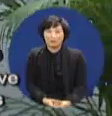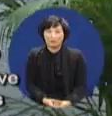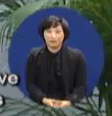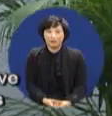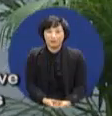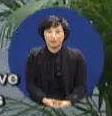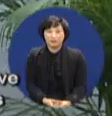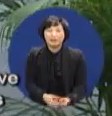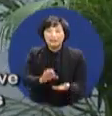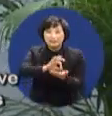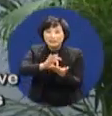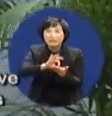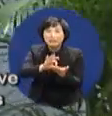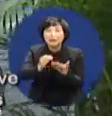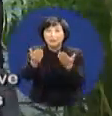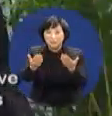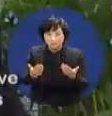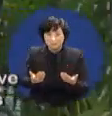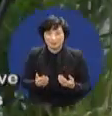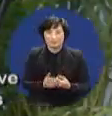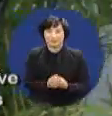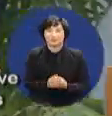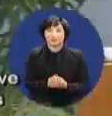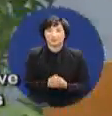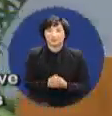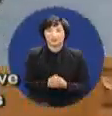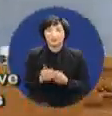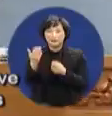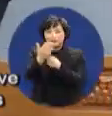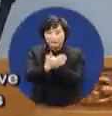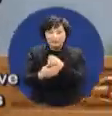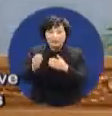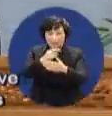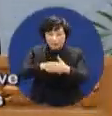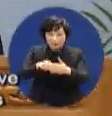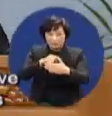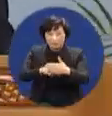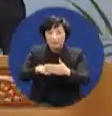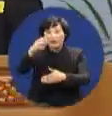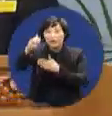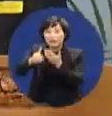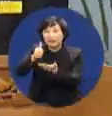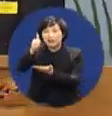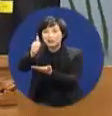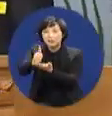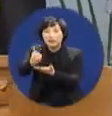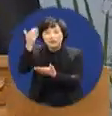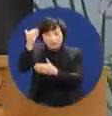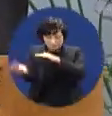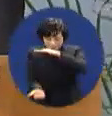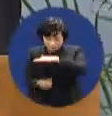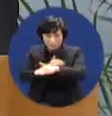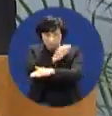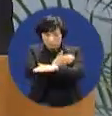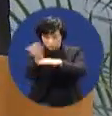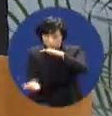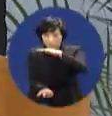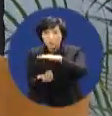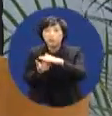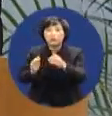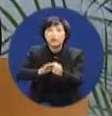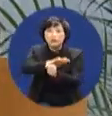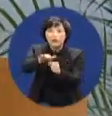그런 사용함을 받고 은혜 속에서 하나님의 존재하시고 전능한 사랑